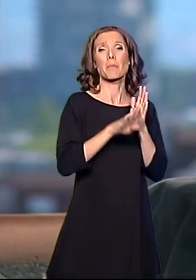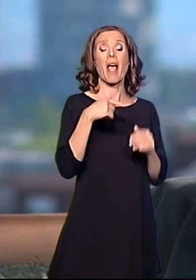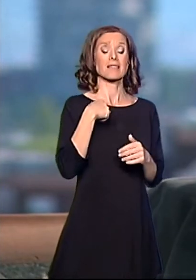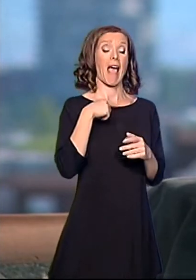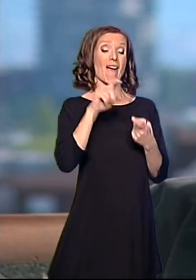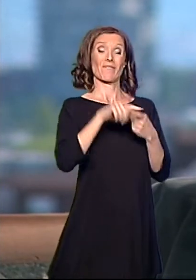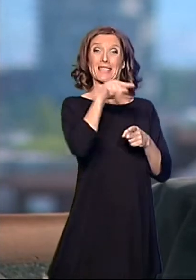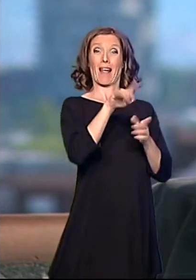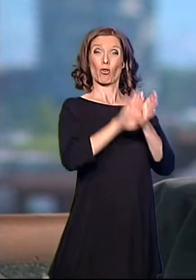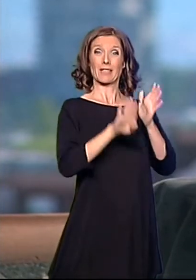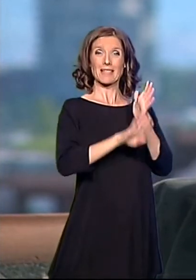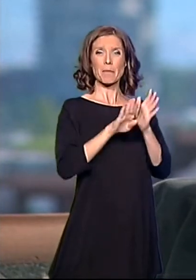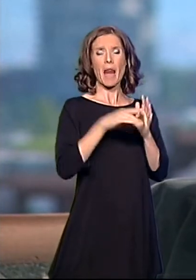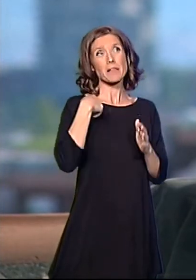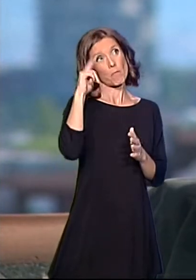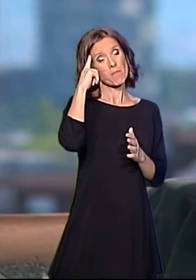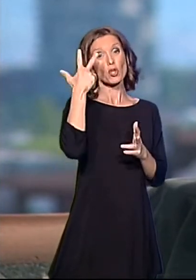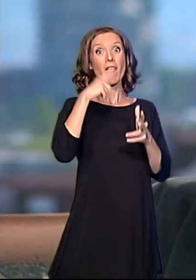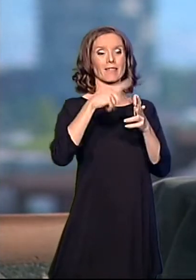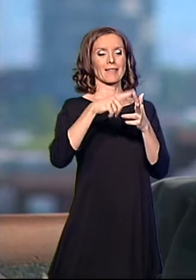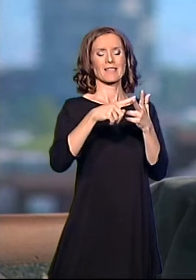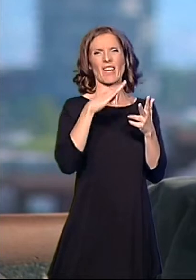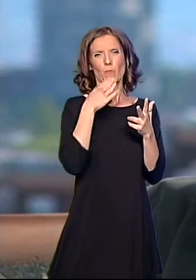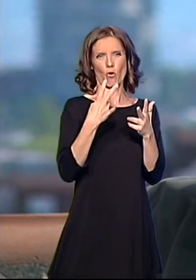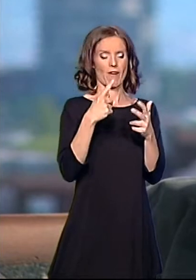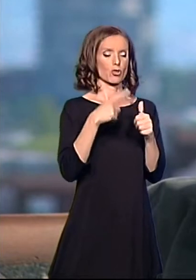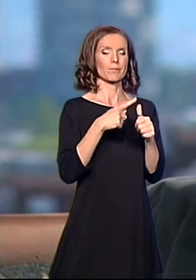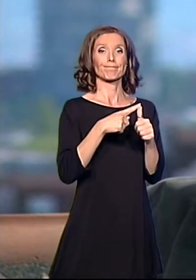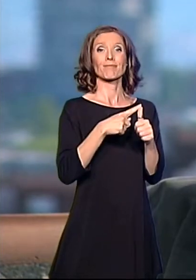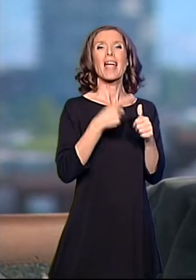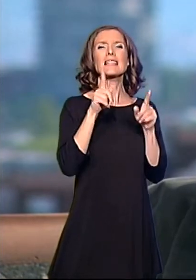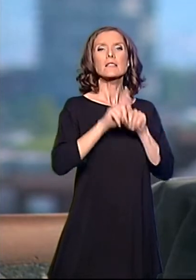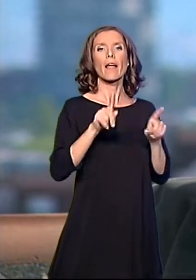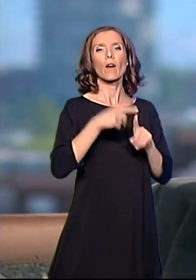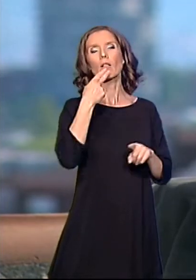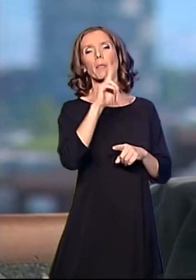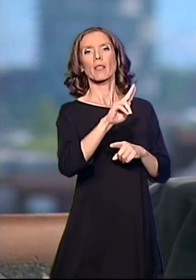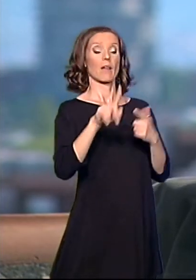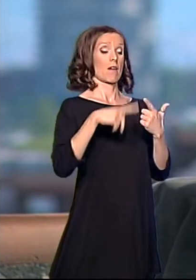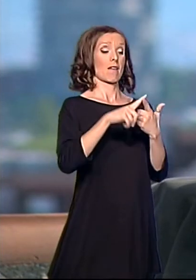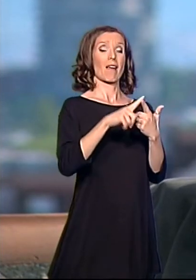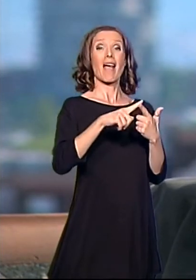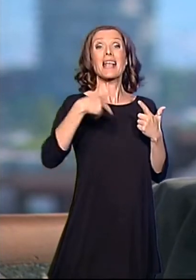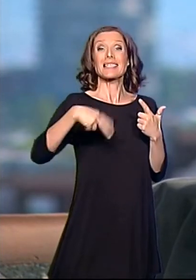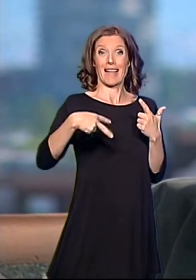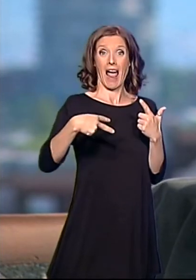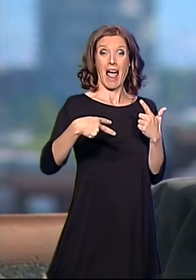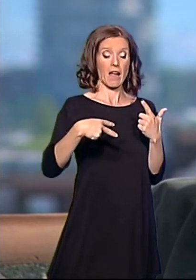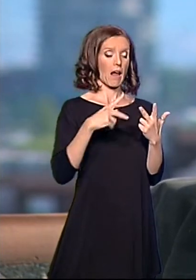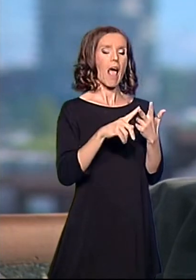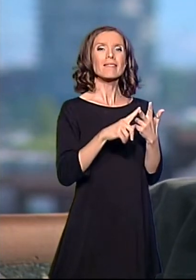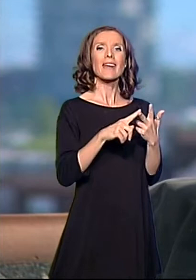ključne za diskriminaciju. Jedna je naravno stereotip, druga je strah, a treća je osjećaj važnosti